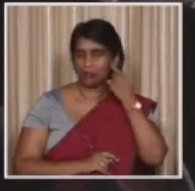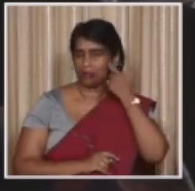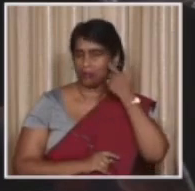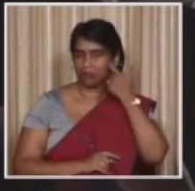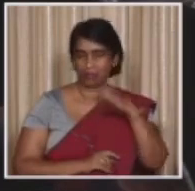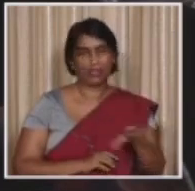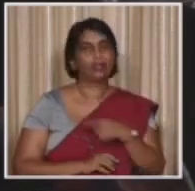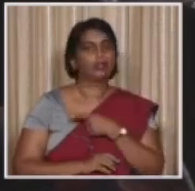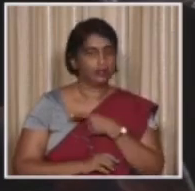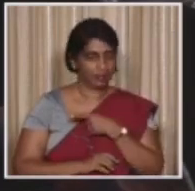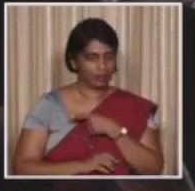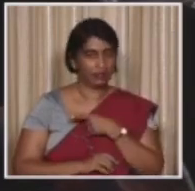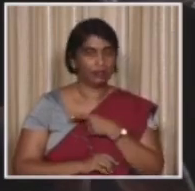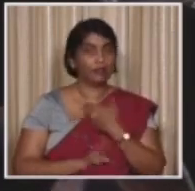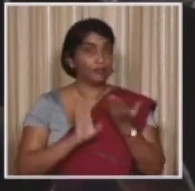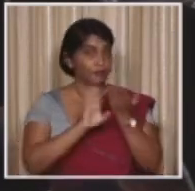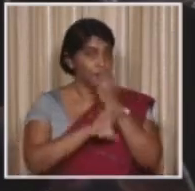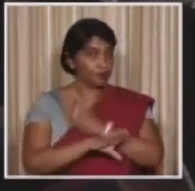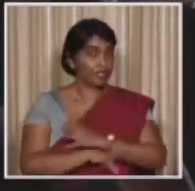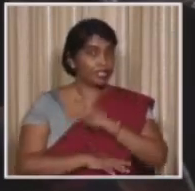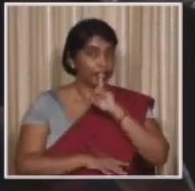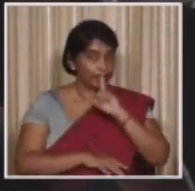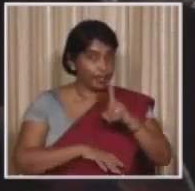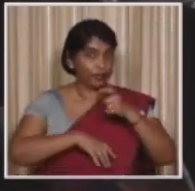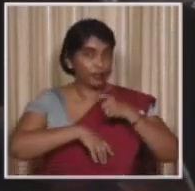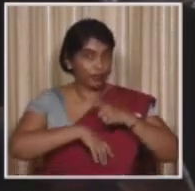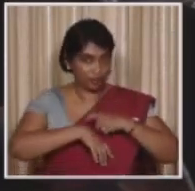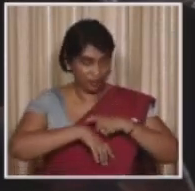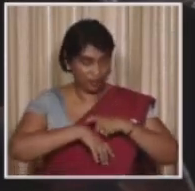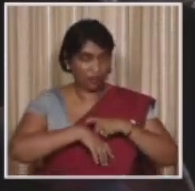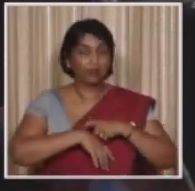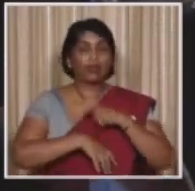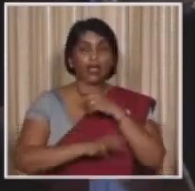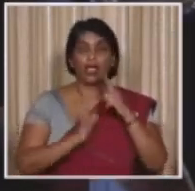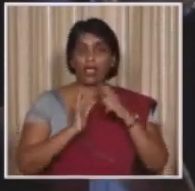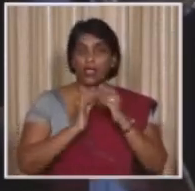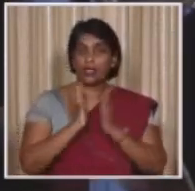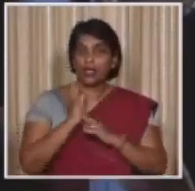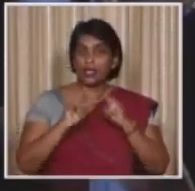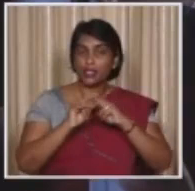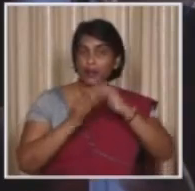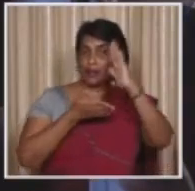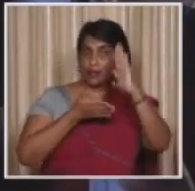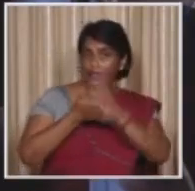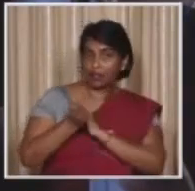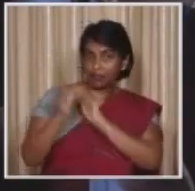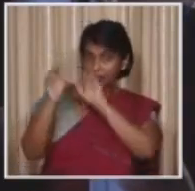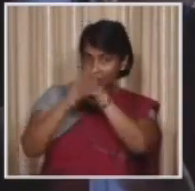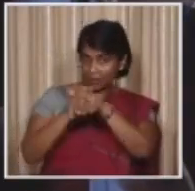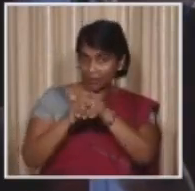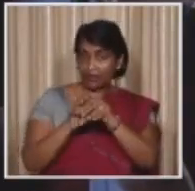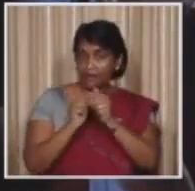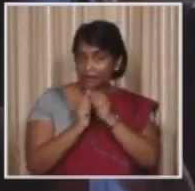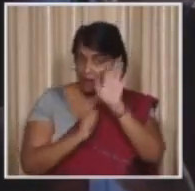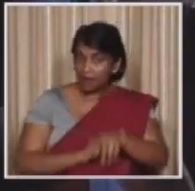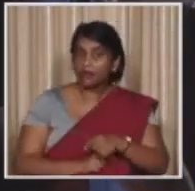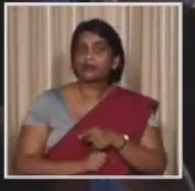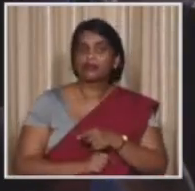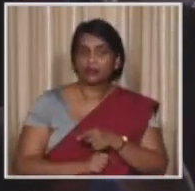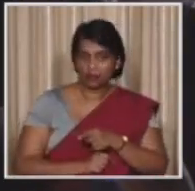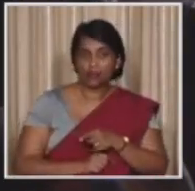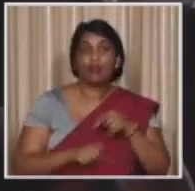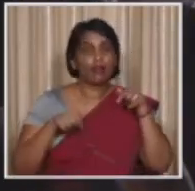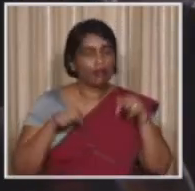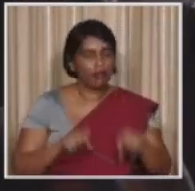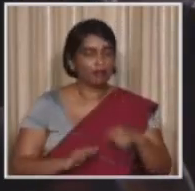නැහැ. එදා ඒ කියපු වෙලාවේ IMF සහනය ලබා ගැනීමට කටයුතු කරා නම්